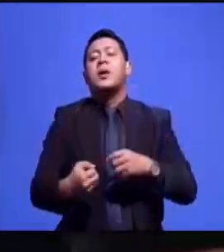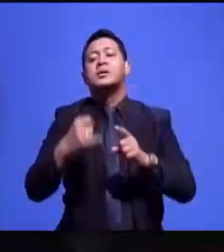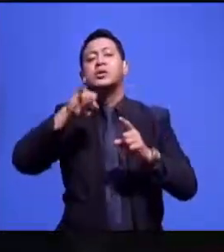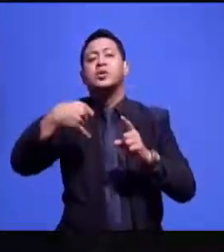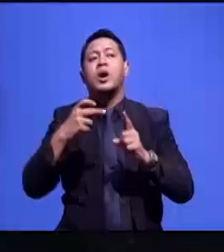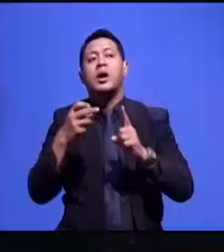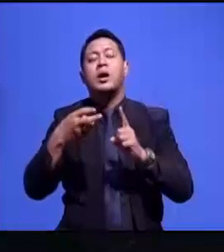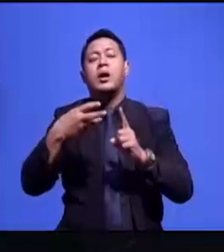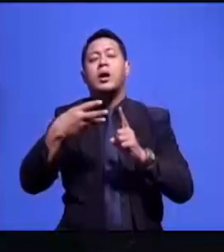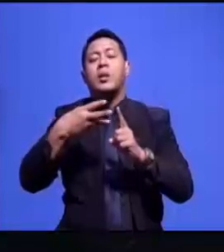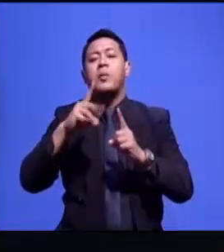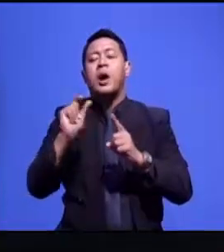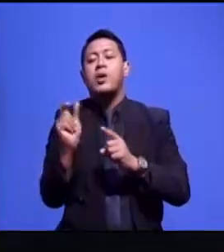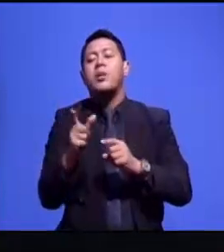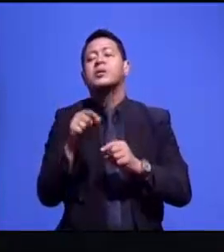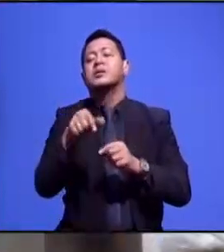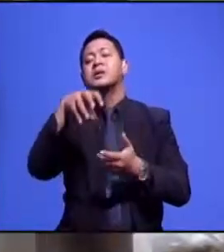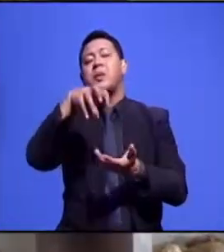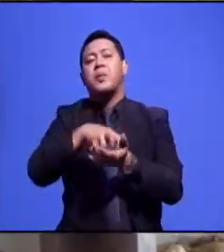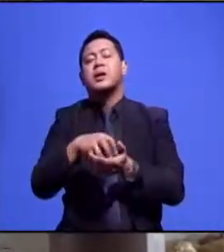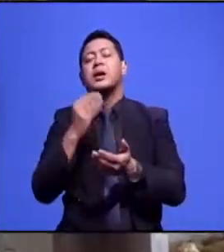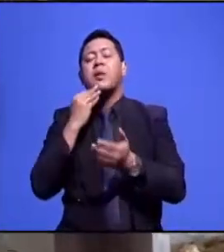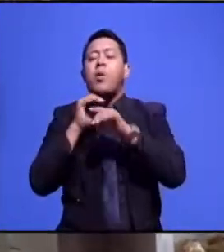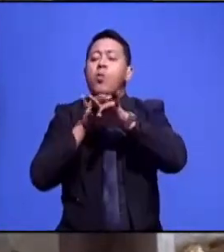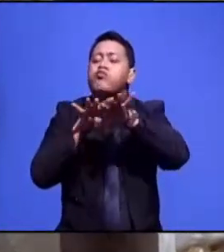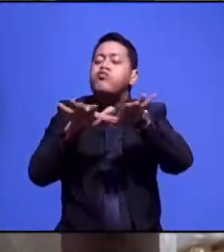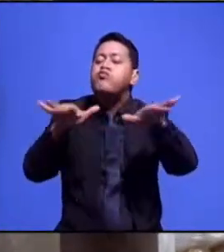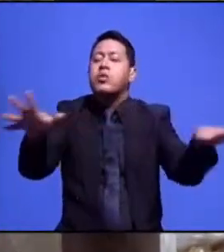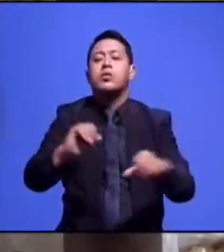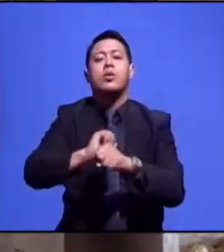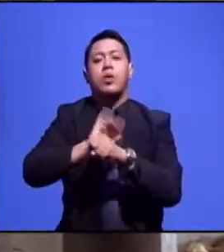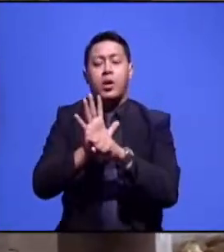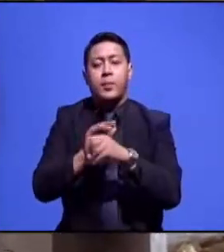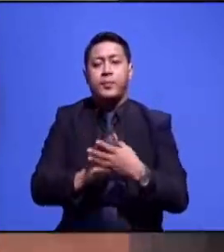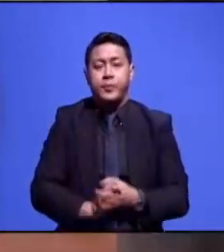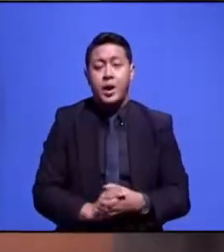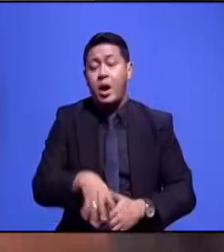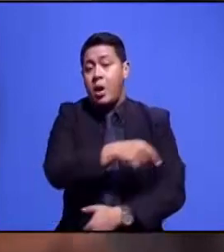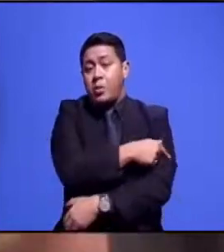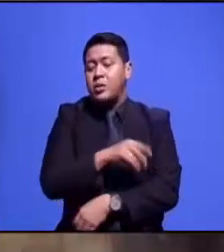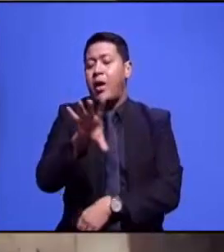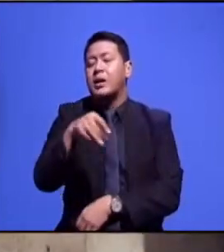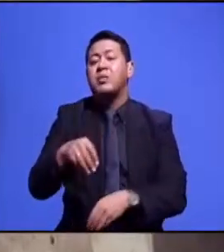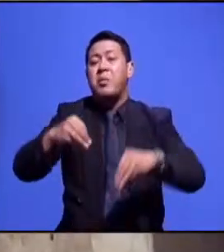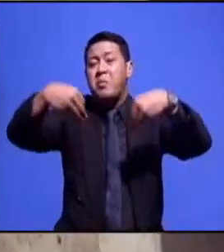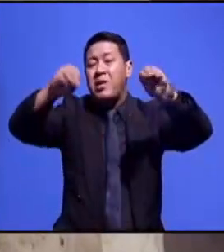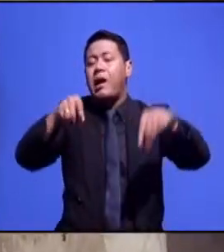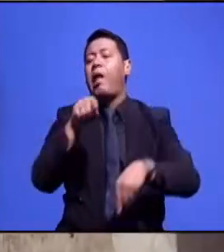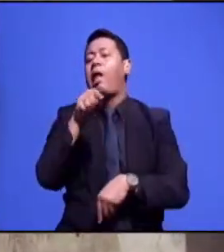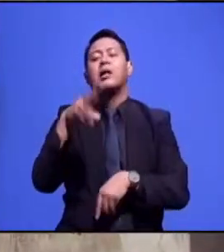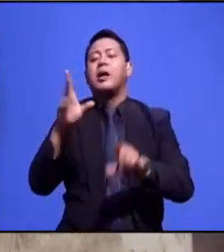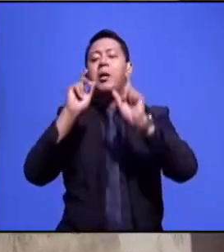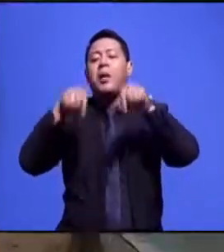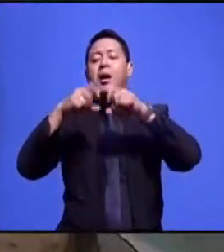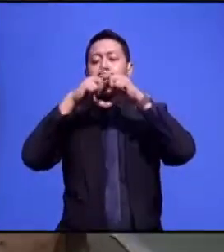Johar Baru, Jakarta Pusat karena dinilai menjadi lokasi rawan akan penyebaran COVID-19. Petugas menemukan pedagang yang tidak